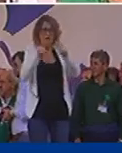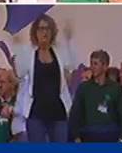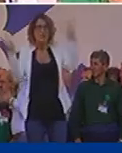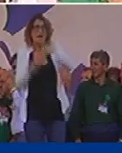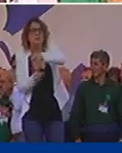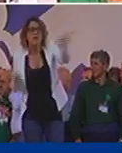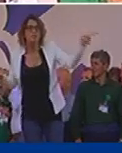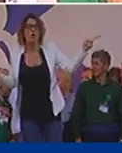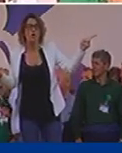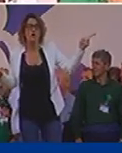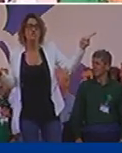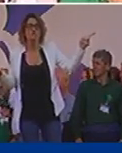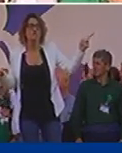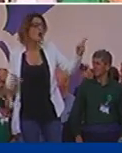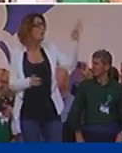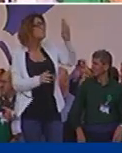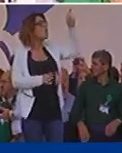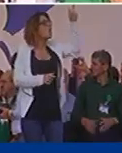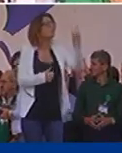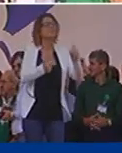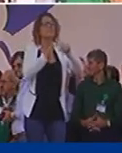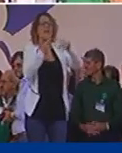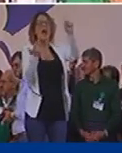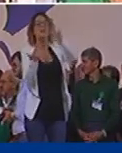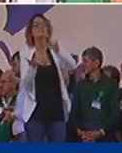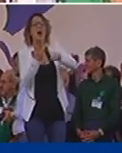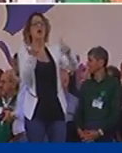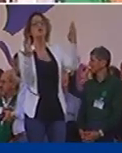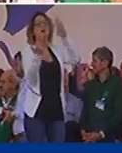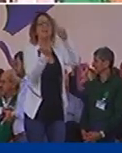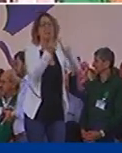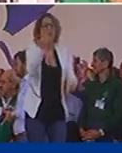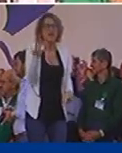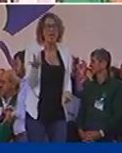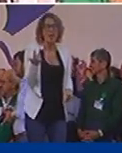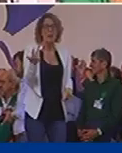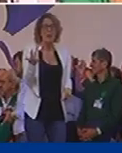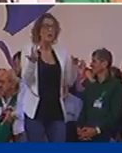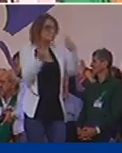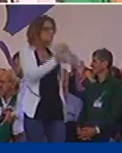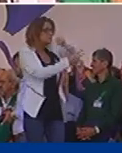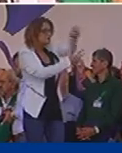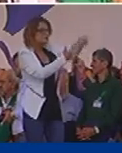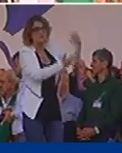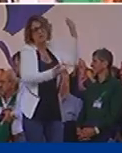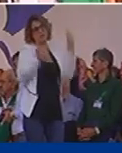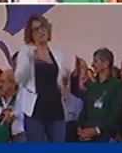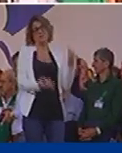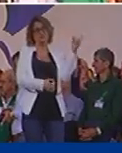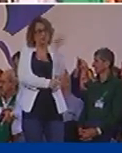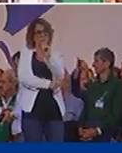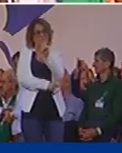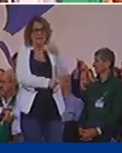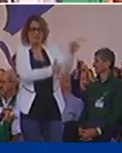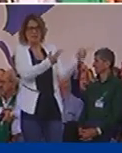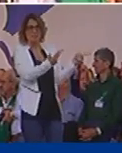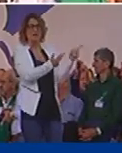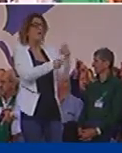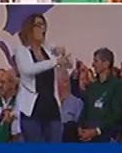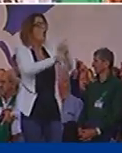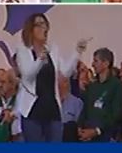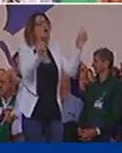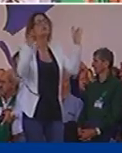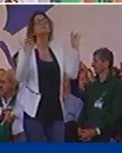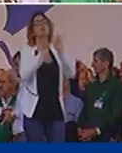conto? La Boldrini, Alfano, Mattarella. Non sono loro che decidono. Loro si